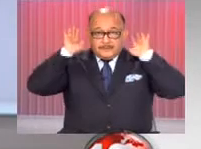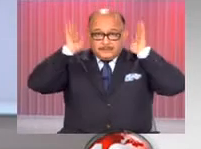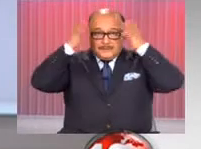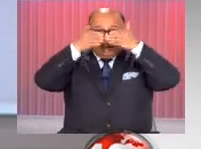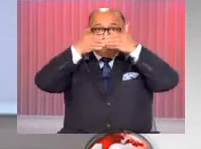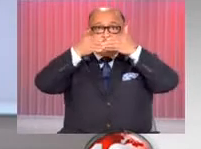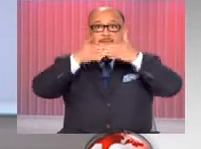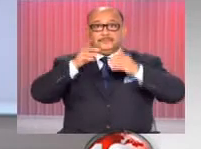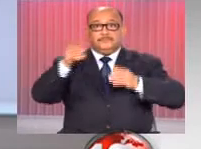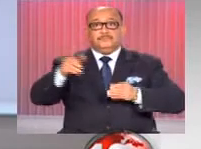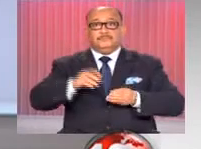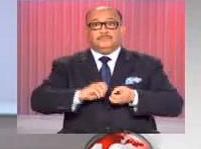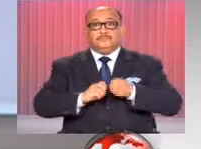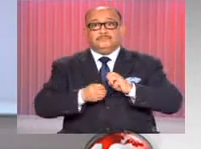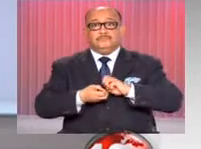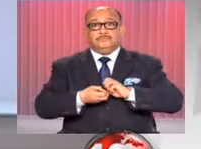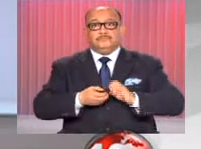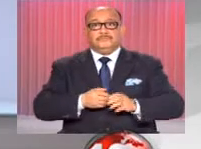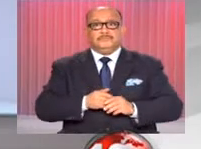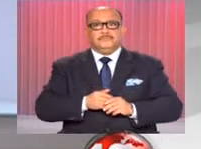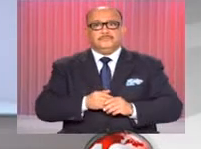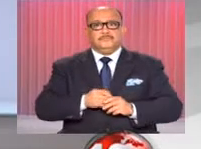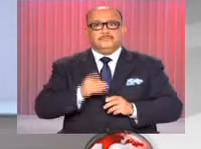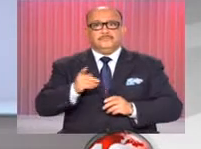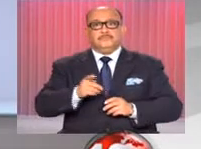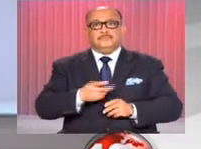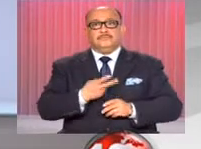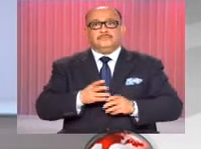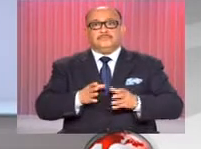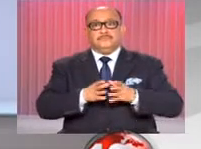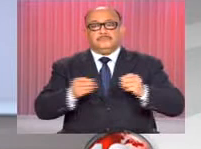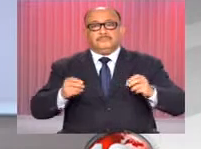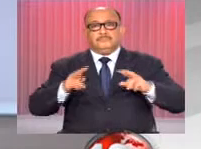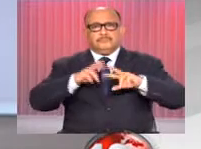أن تكون الطائرة موجودة في عمق بحر جاوا.